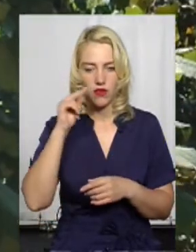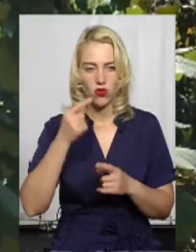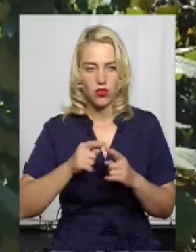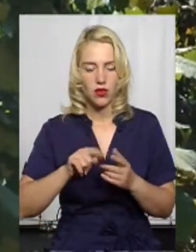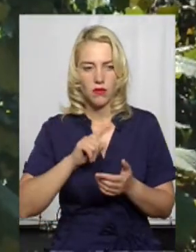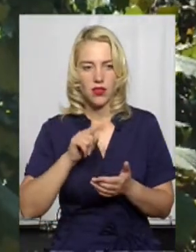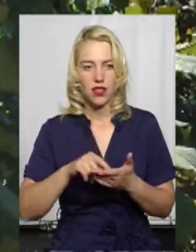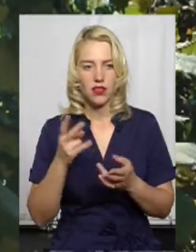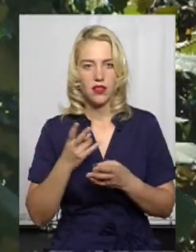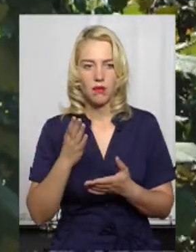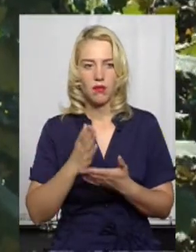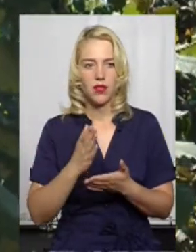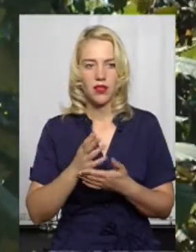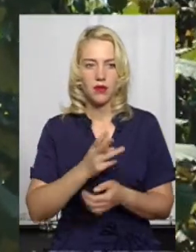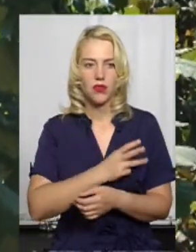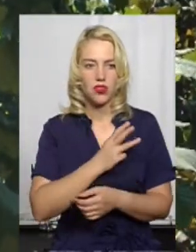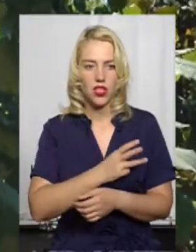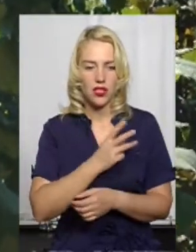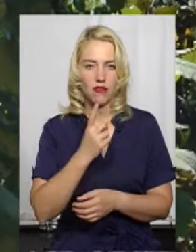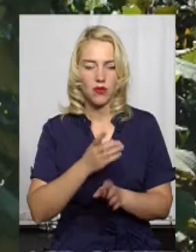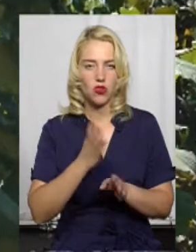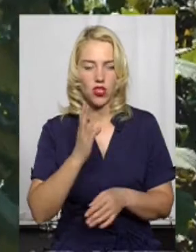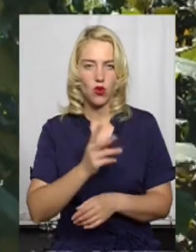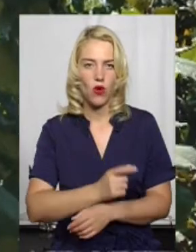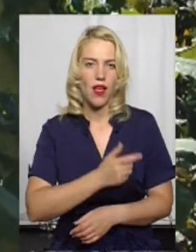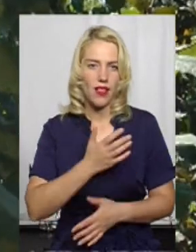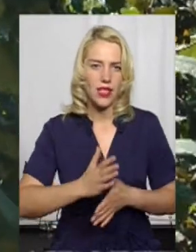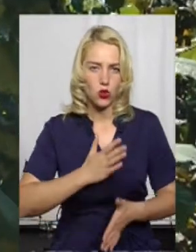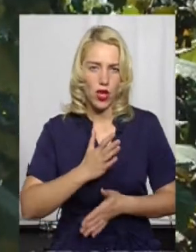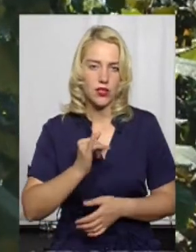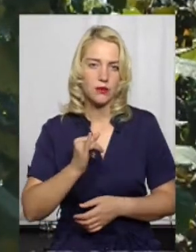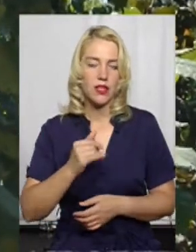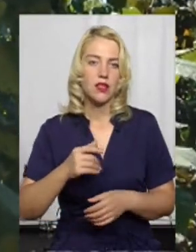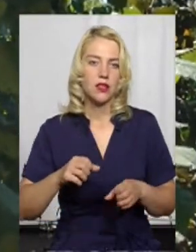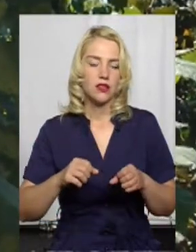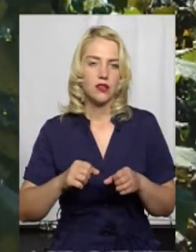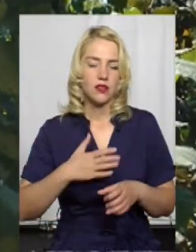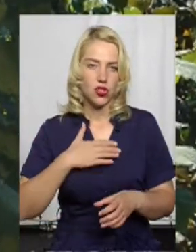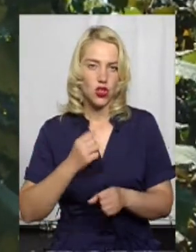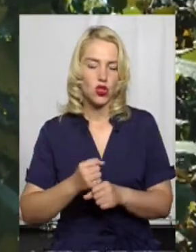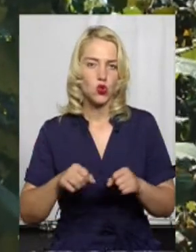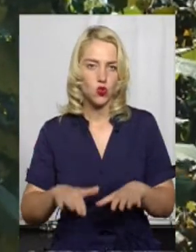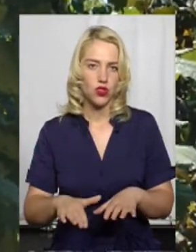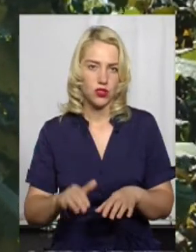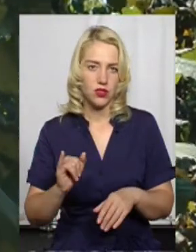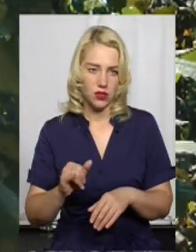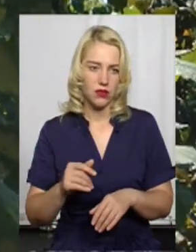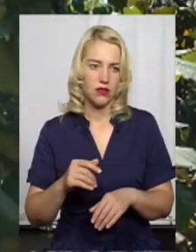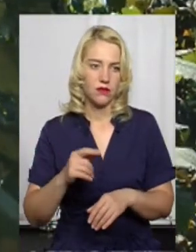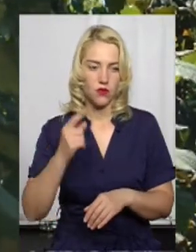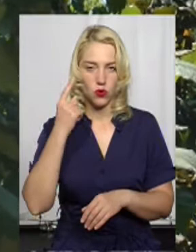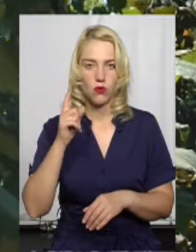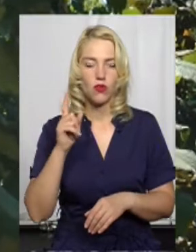Треба мати бажання, в першу чергу, ентузіазм, рішучість. І я думаю, все може вийти